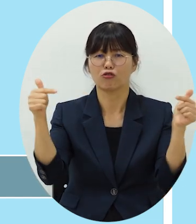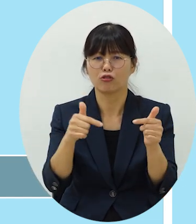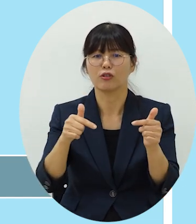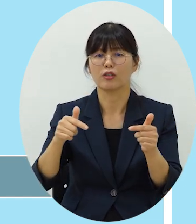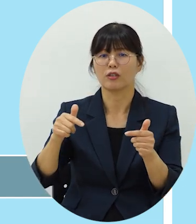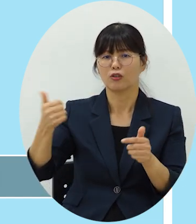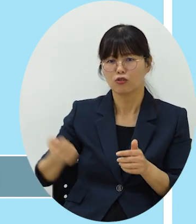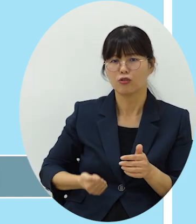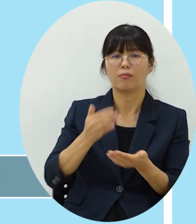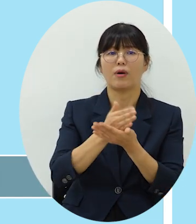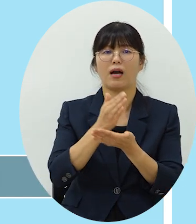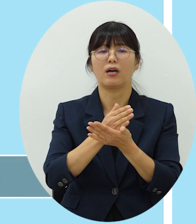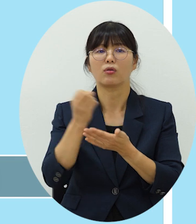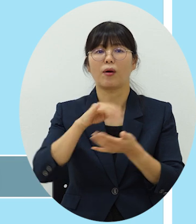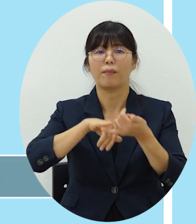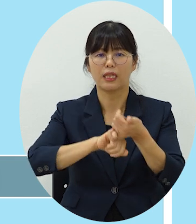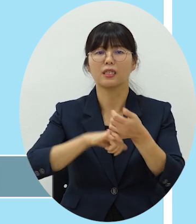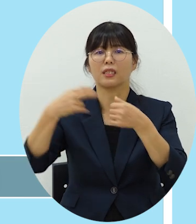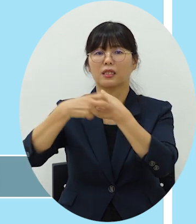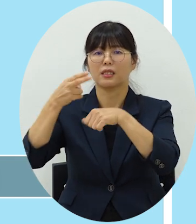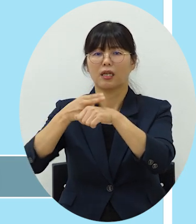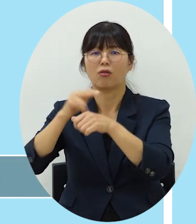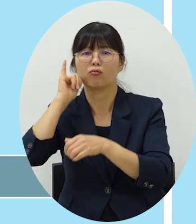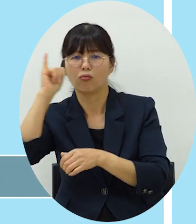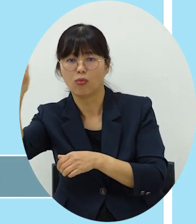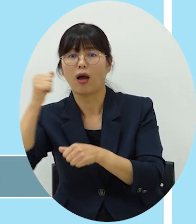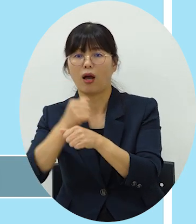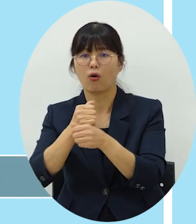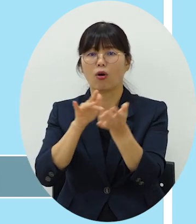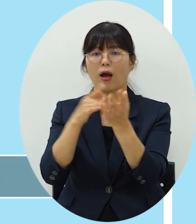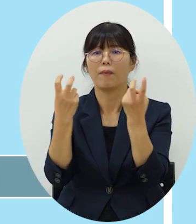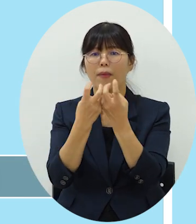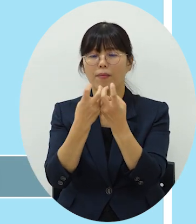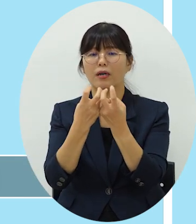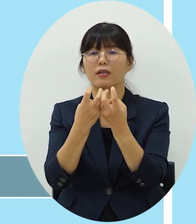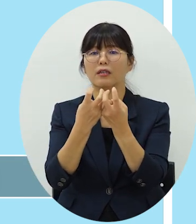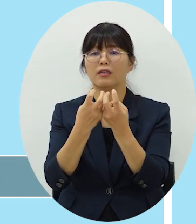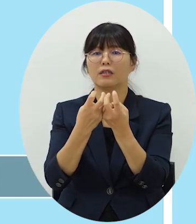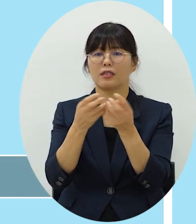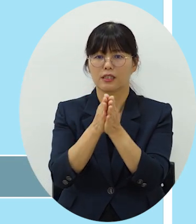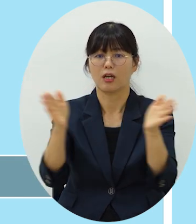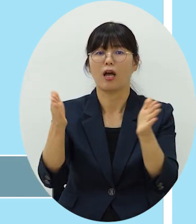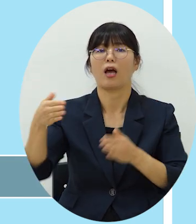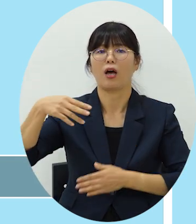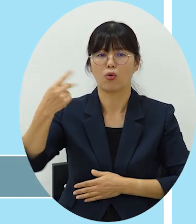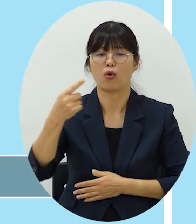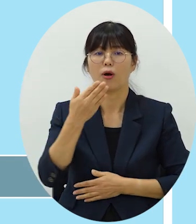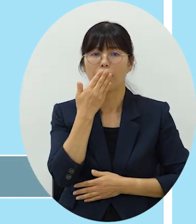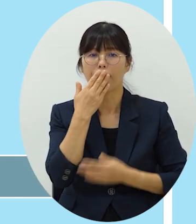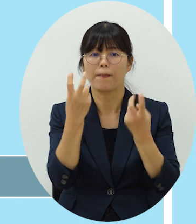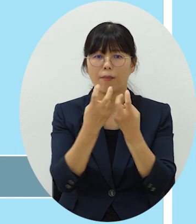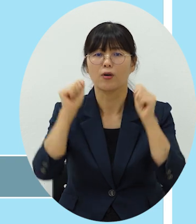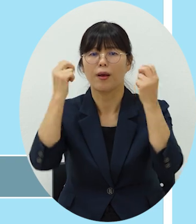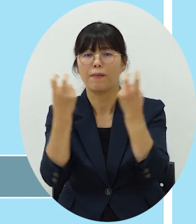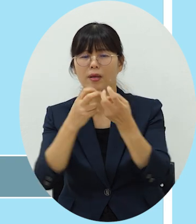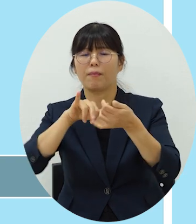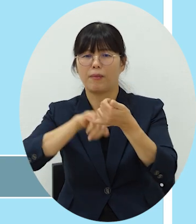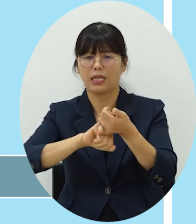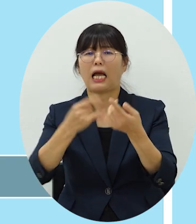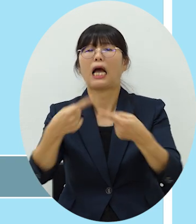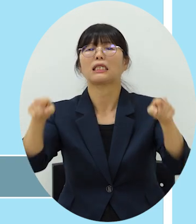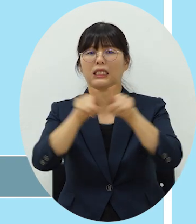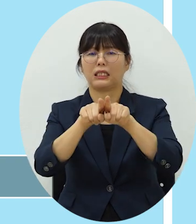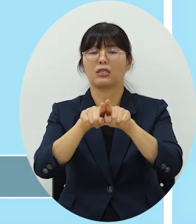않도록 합니다. 반드시 의료진에게 문의하도록 하며 약물요법을 시작하더라도 식이요법과 운동요법은